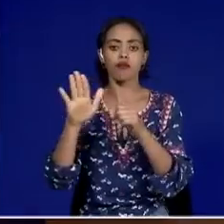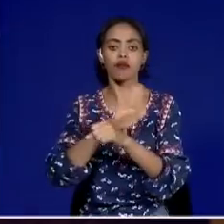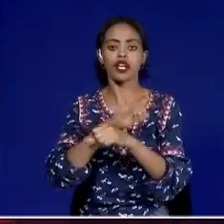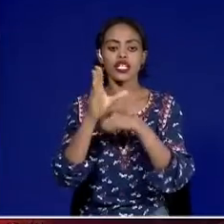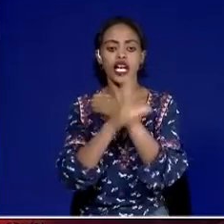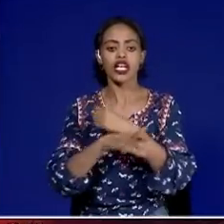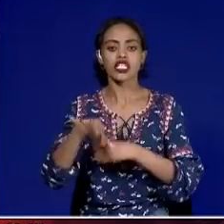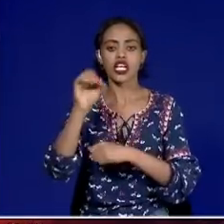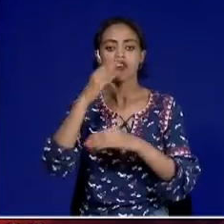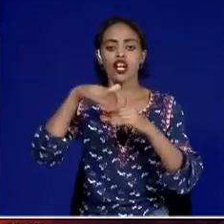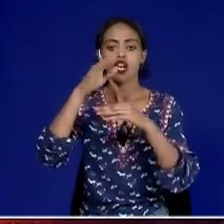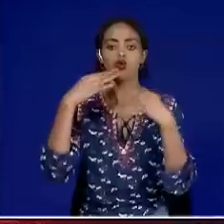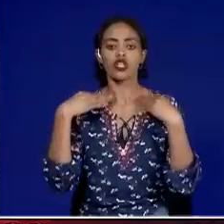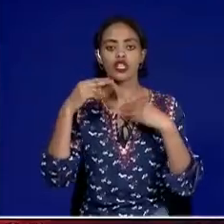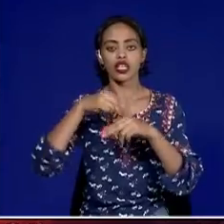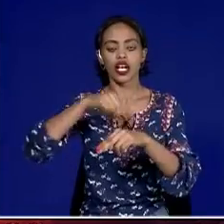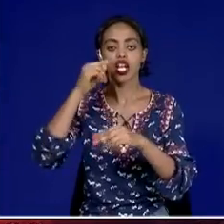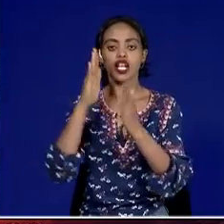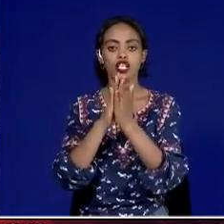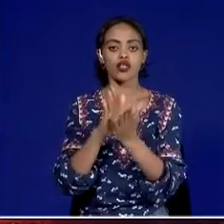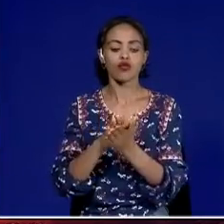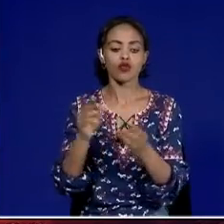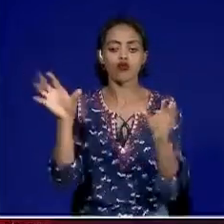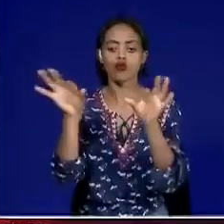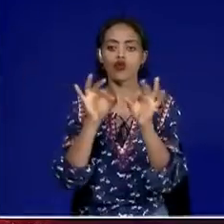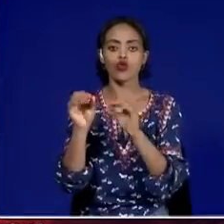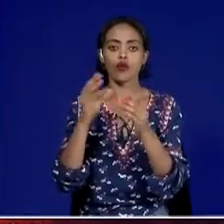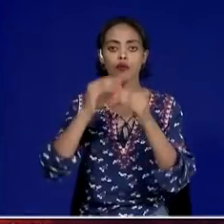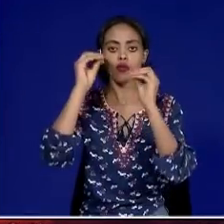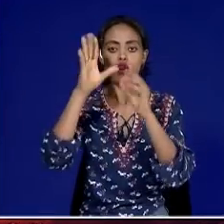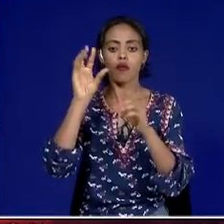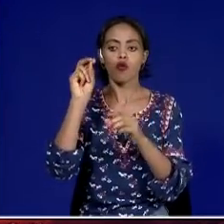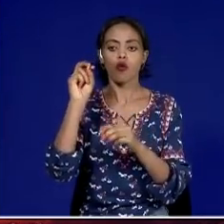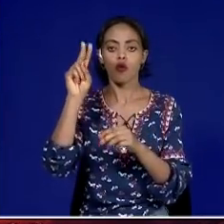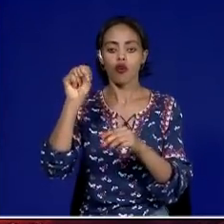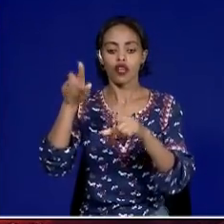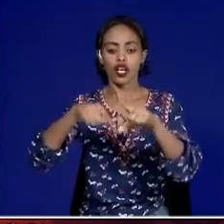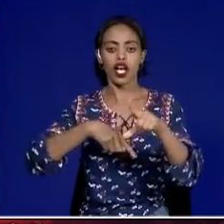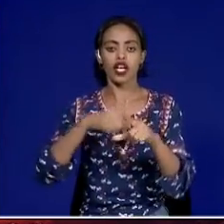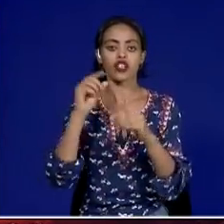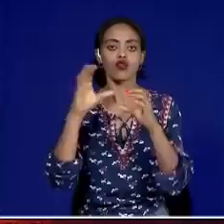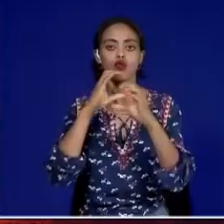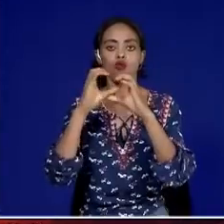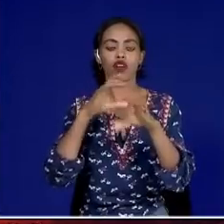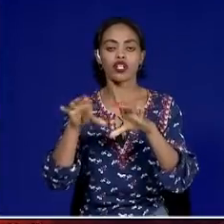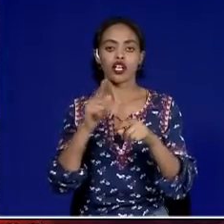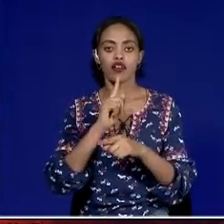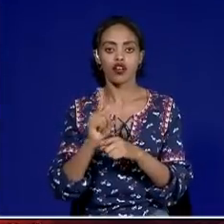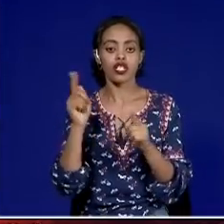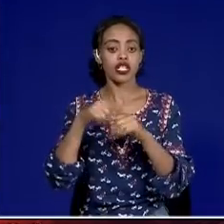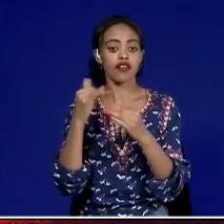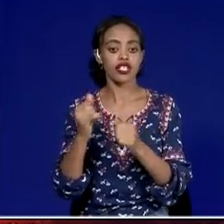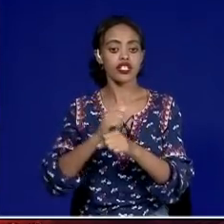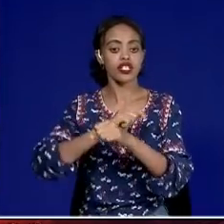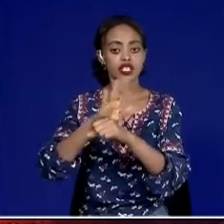ሃገር ዝርከባ ላዕለዎት ትካላት ትምህርቲ ምስ ዝተውፃፅኦ ምሁራት ብኦንላይን ዝተሓገዘ ኮንፈረንስ እናካየደ እዩ። ክሳብ ሕዚ ድማ እቲ